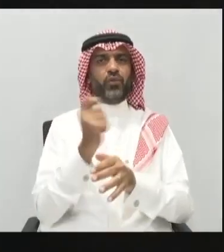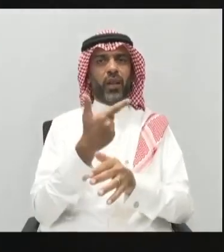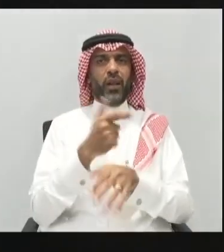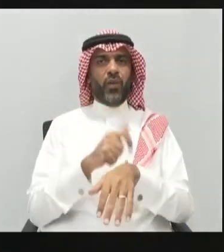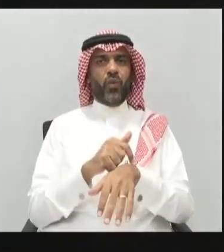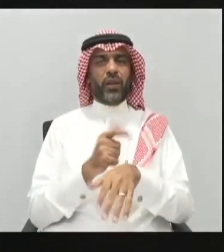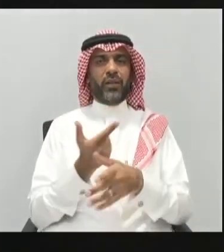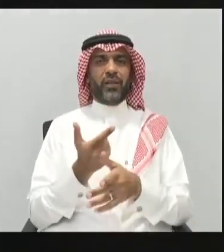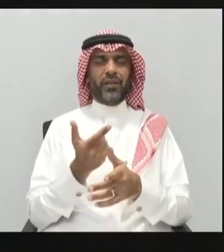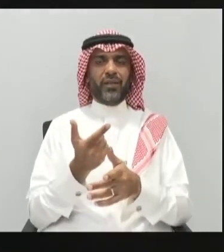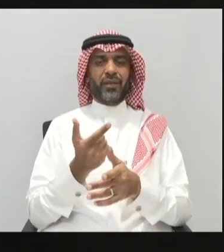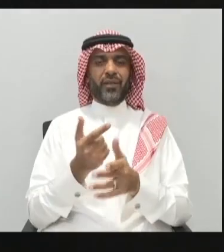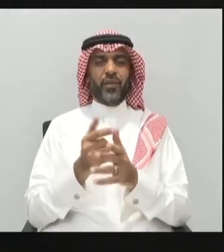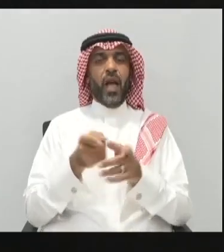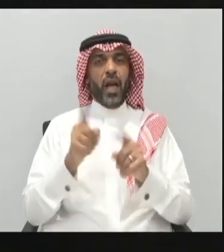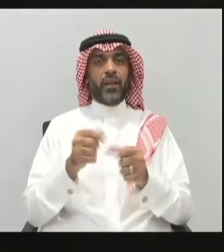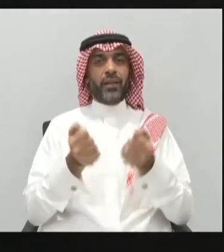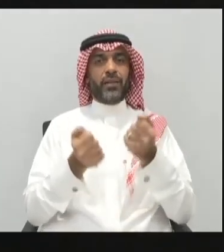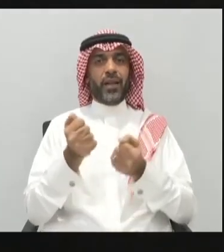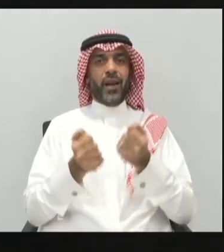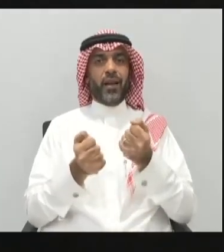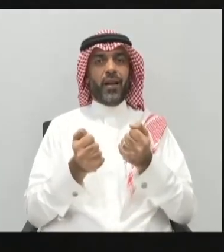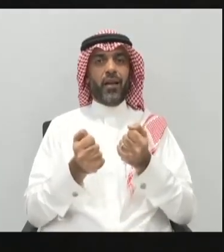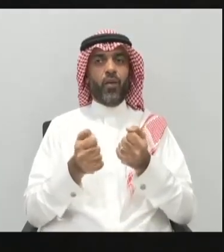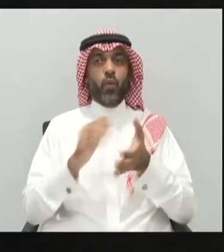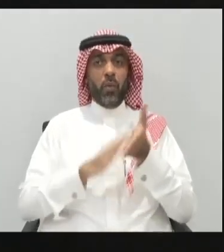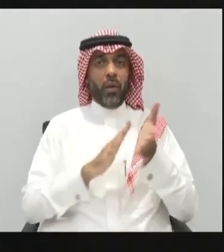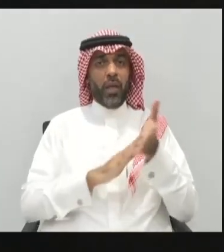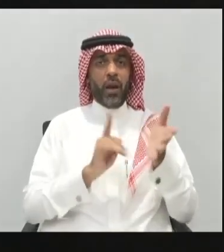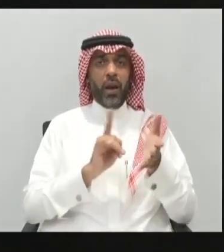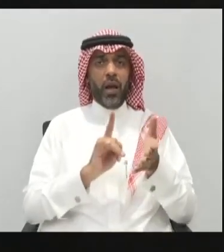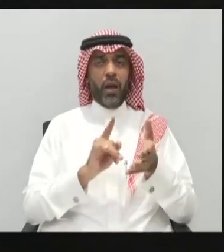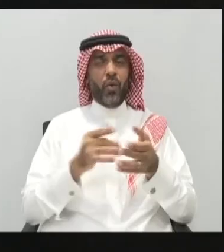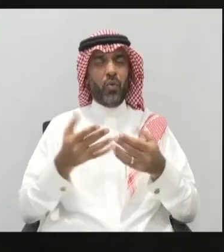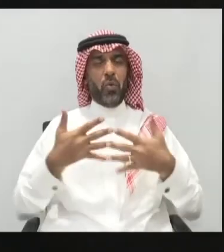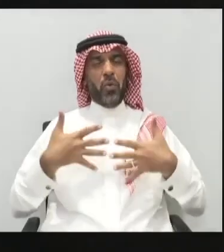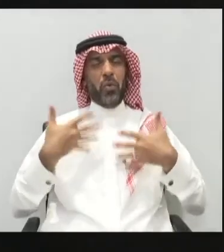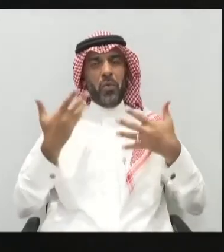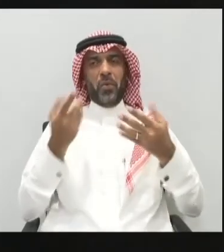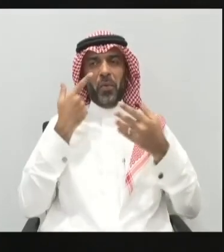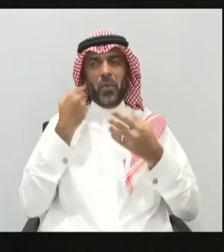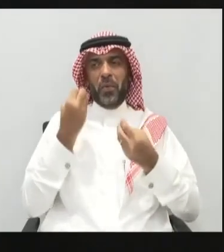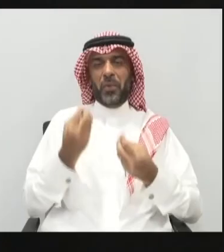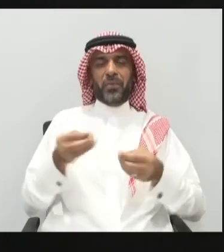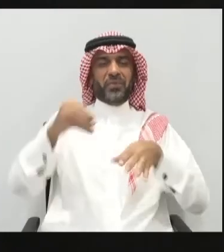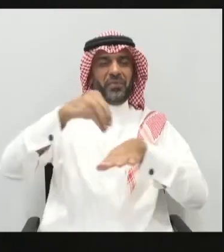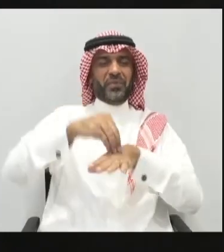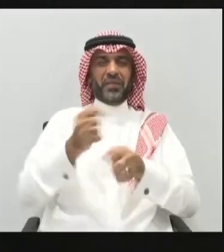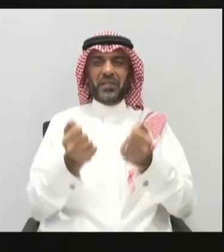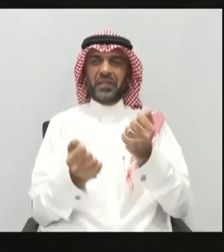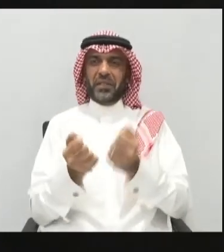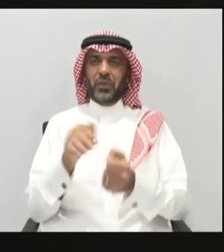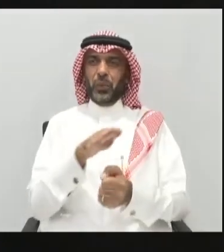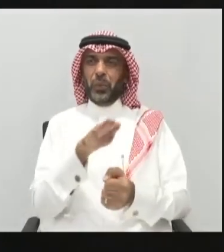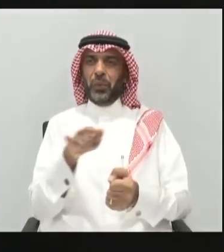وسهوله وايضا السياره ليست وسيله بل هي وسيله رفاهيه ووسيله ووسيله يعني مواصلات